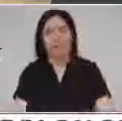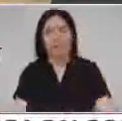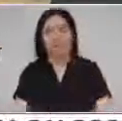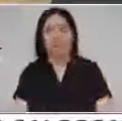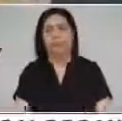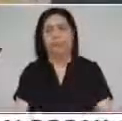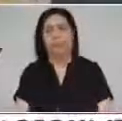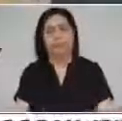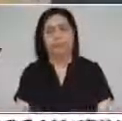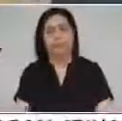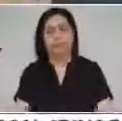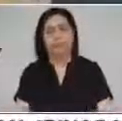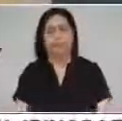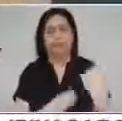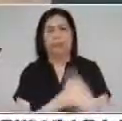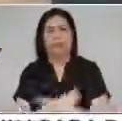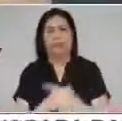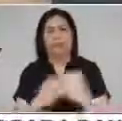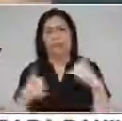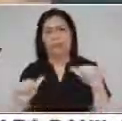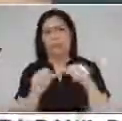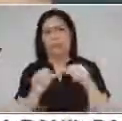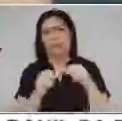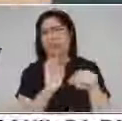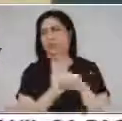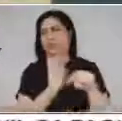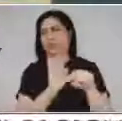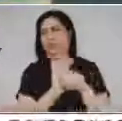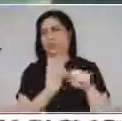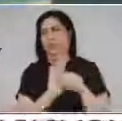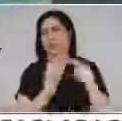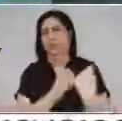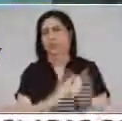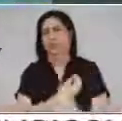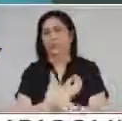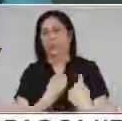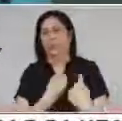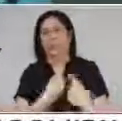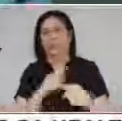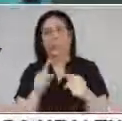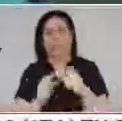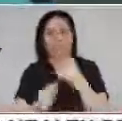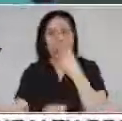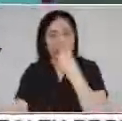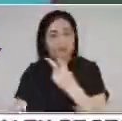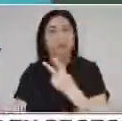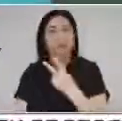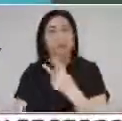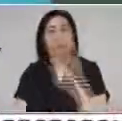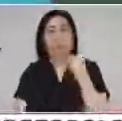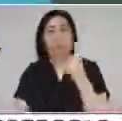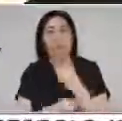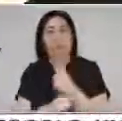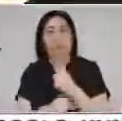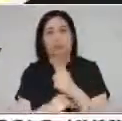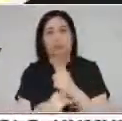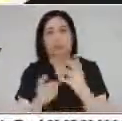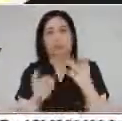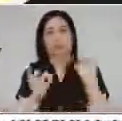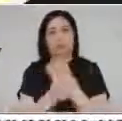mayroong ano yan, nakaakibat na parusa. Meron tinatawag na fines and penalties